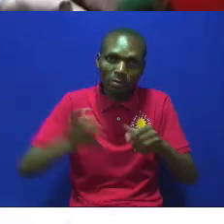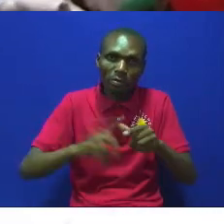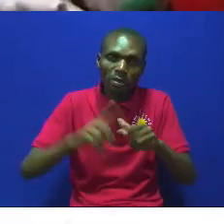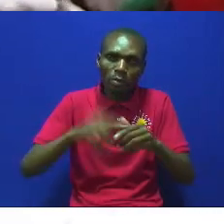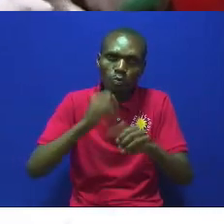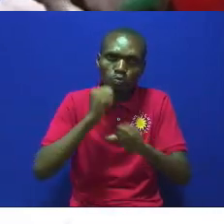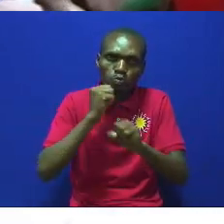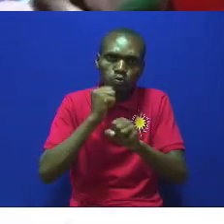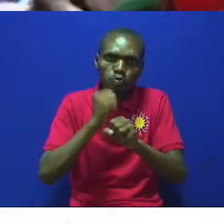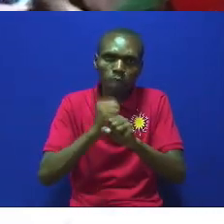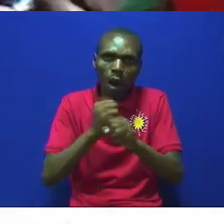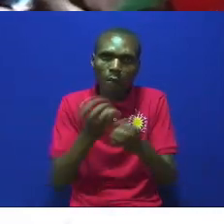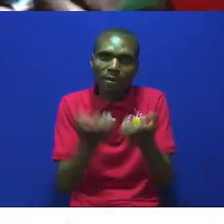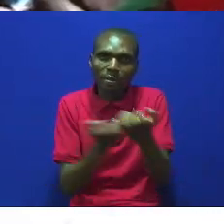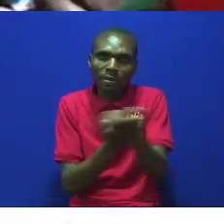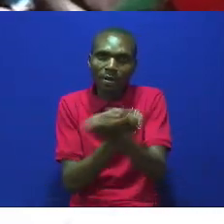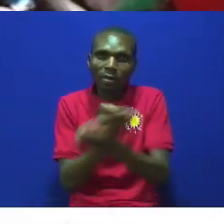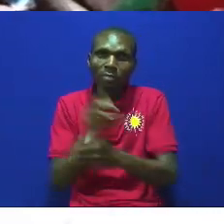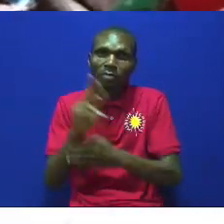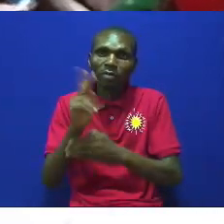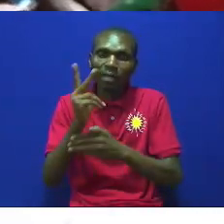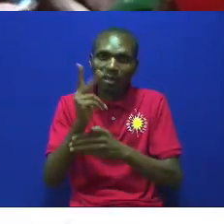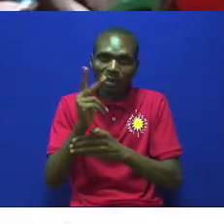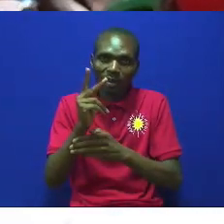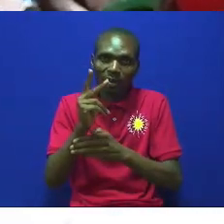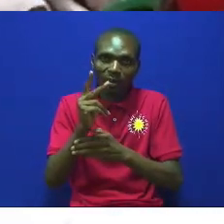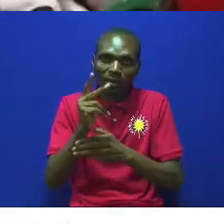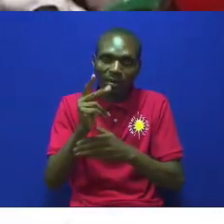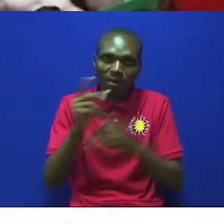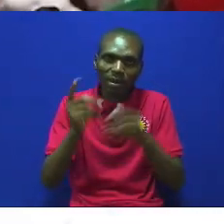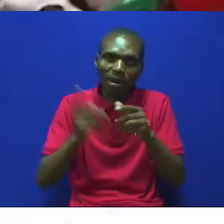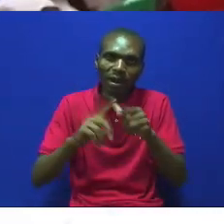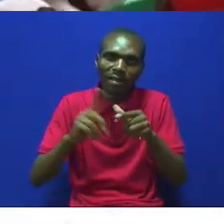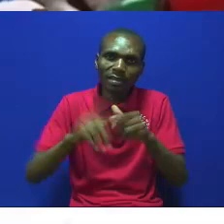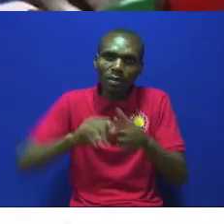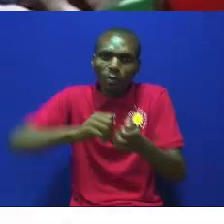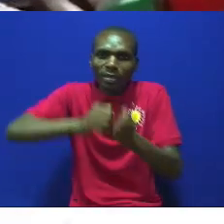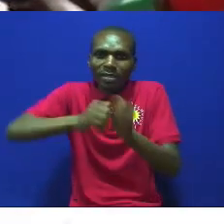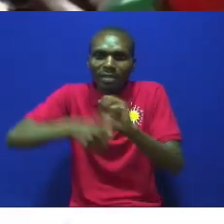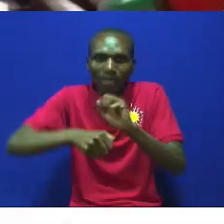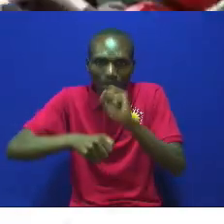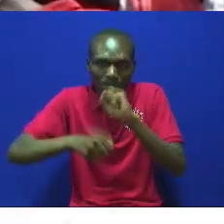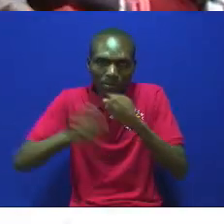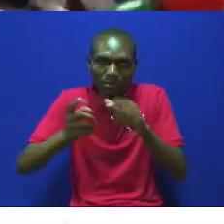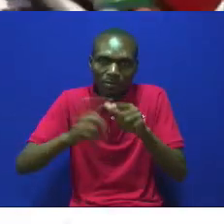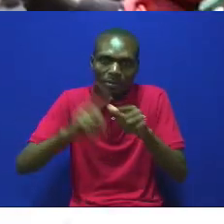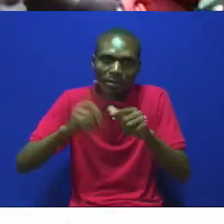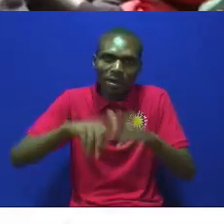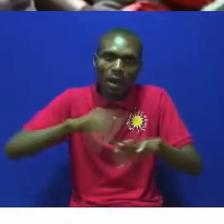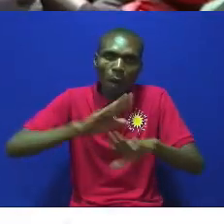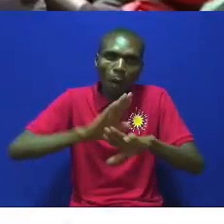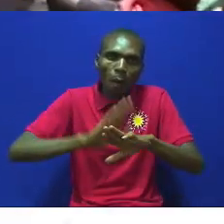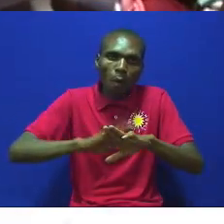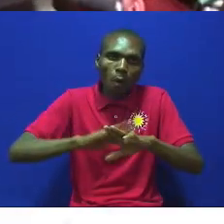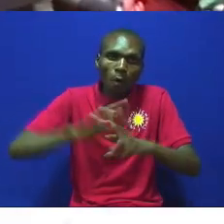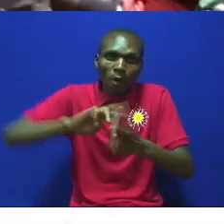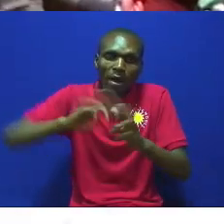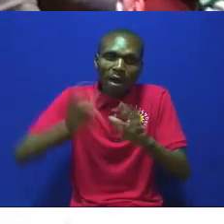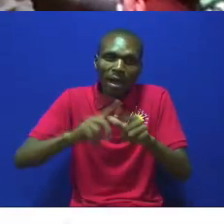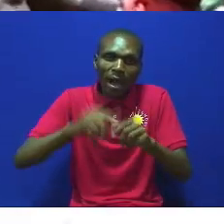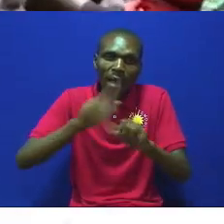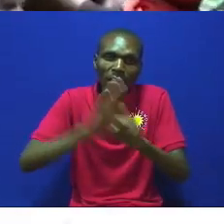watashughulika na uchumi wa taifa letu la Kenya. Tumerekebisha uhusiano wetu na marafiki